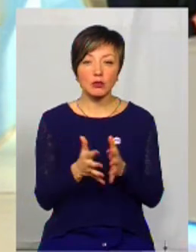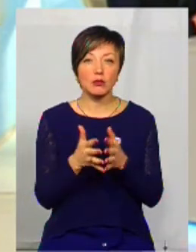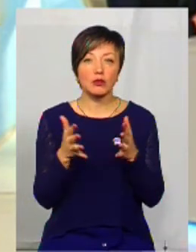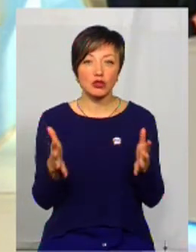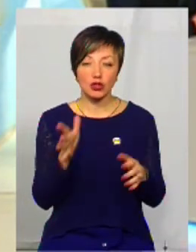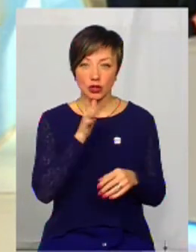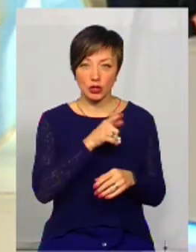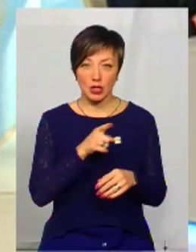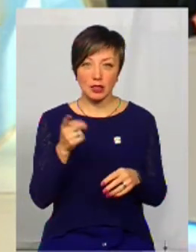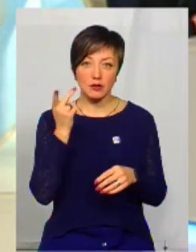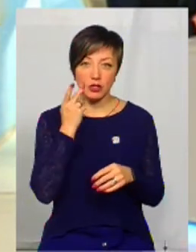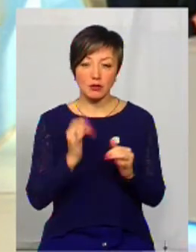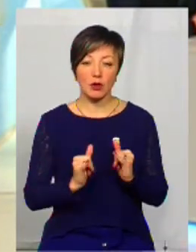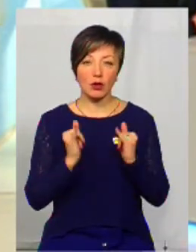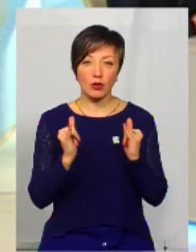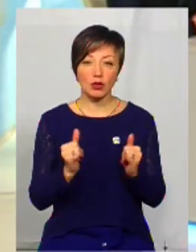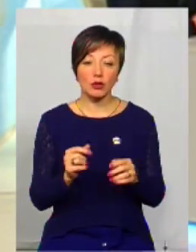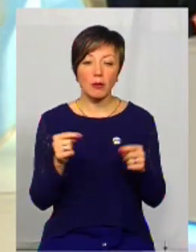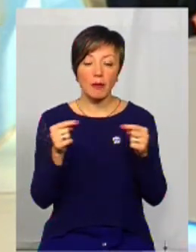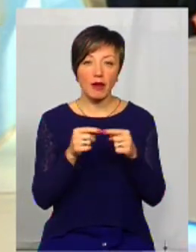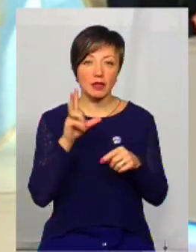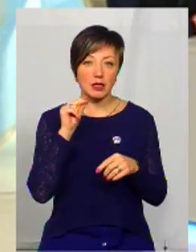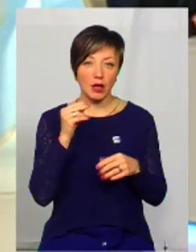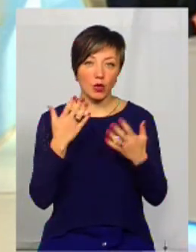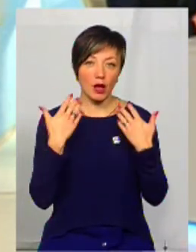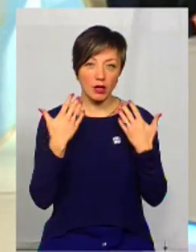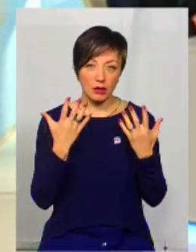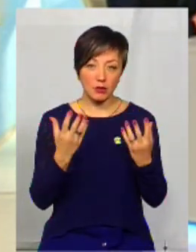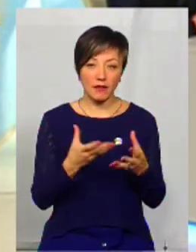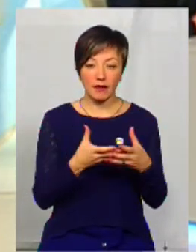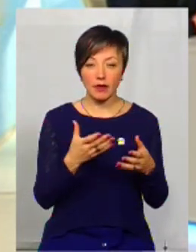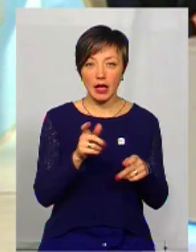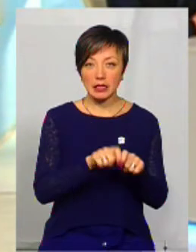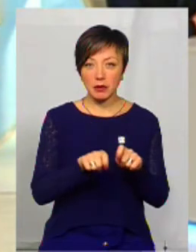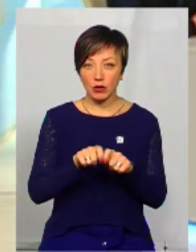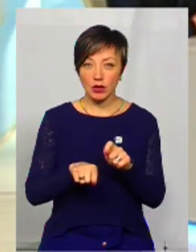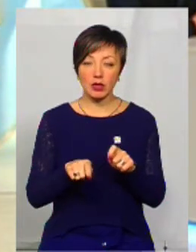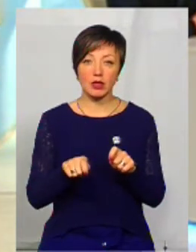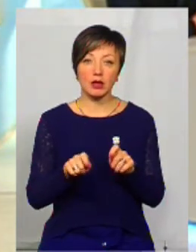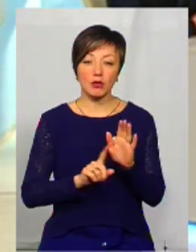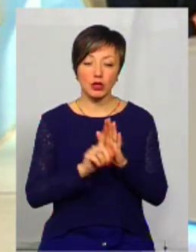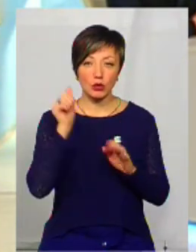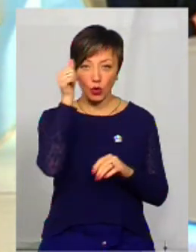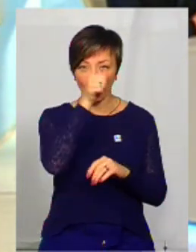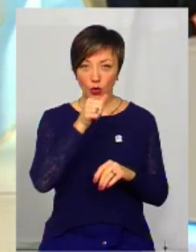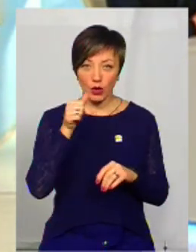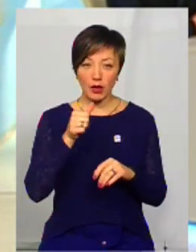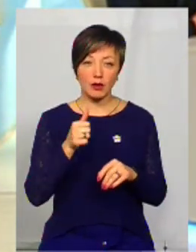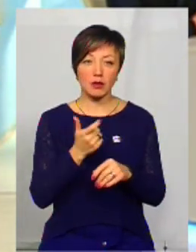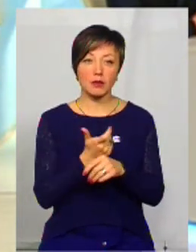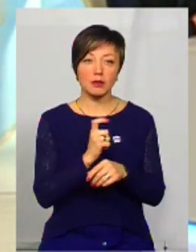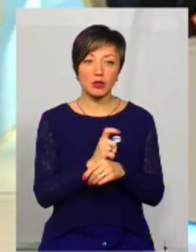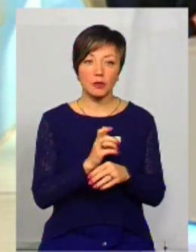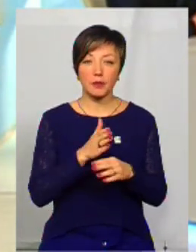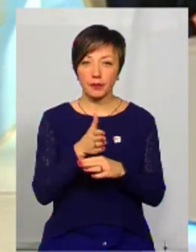часу. Зазвичай це приурочується до певних до канікул, до прикладу, та весною інспектори, чи вірніше на початку року інспектори пішли на